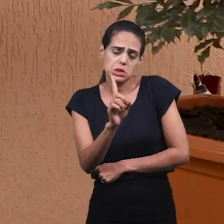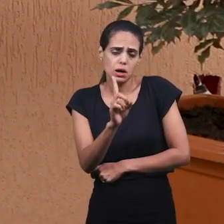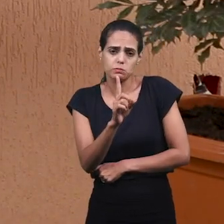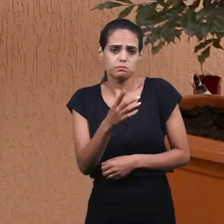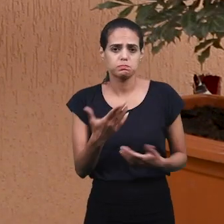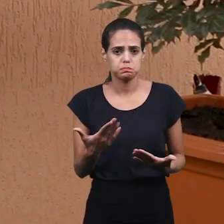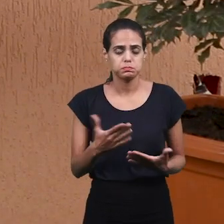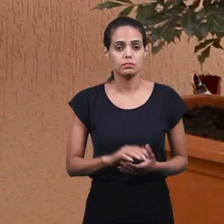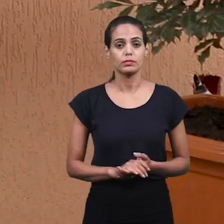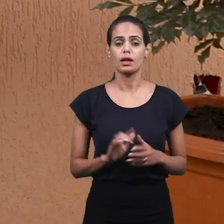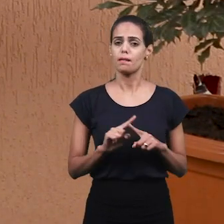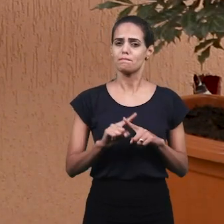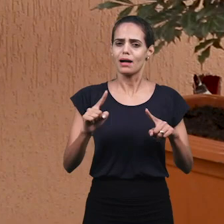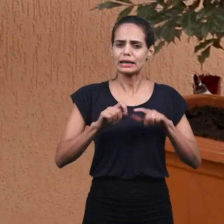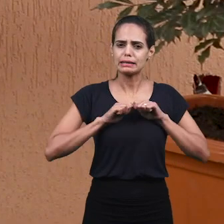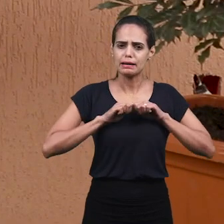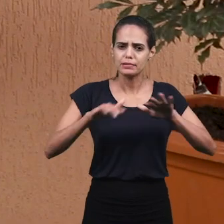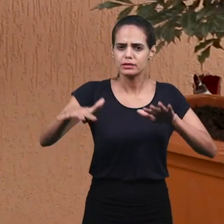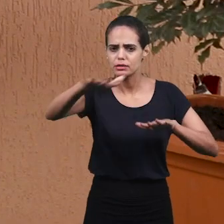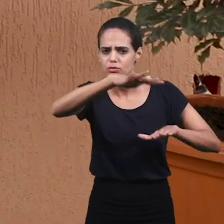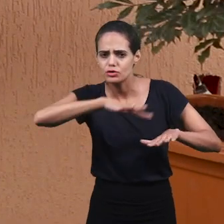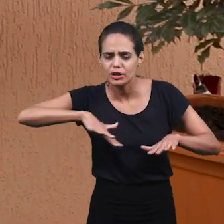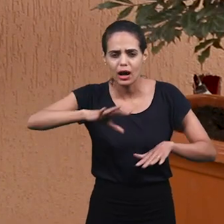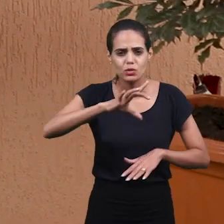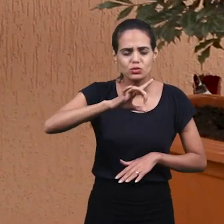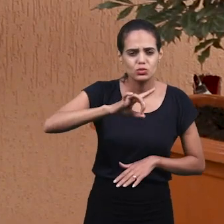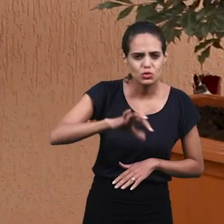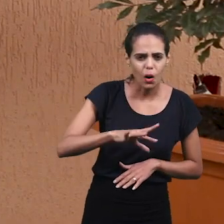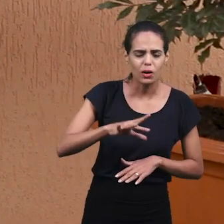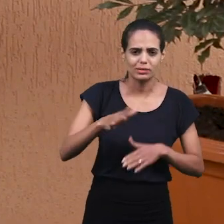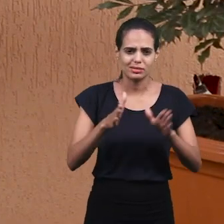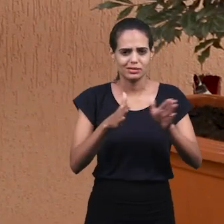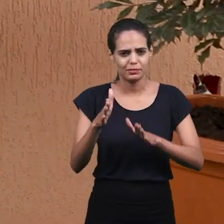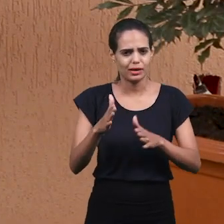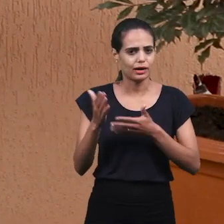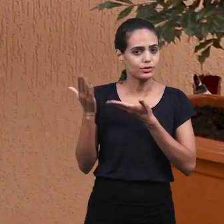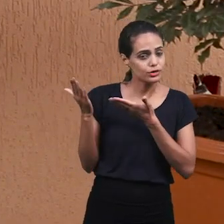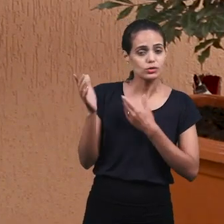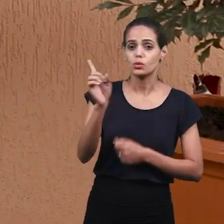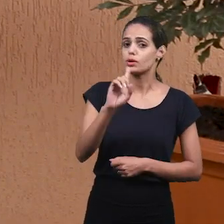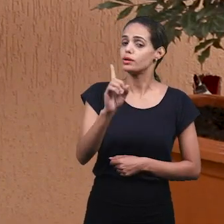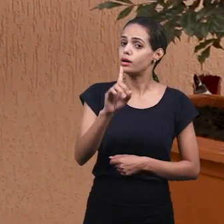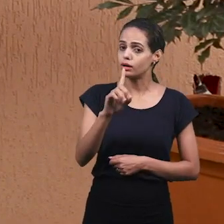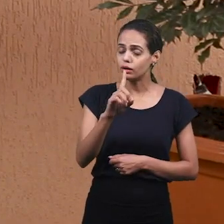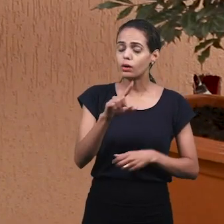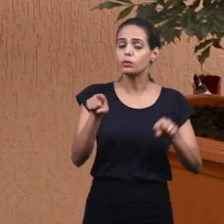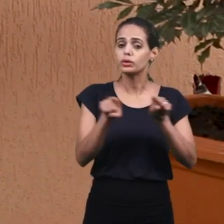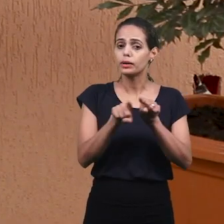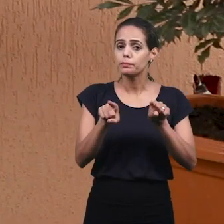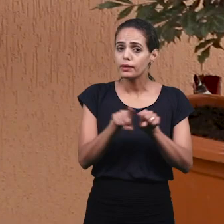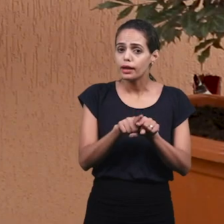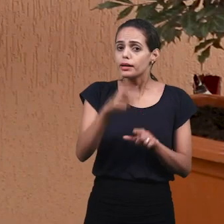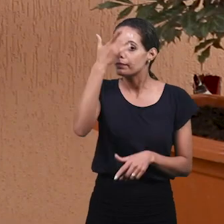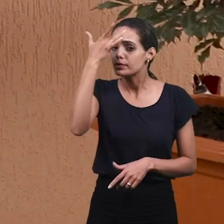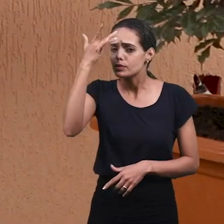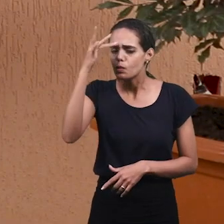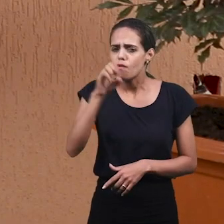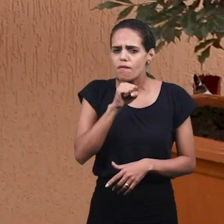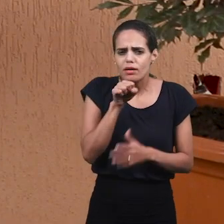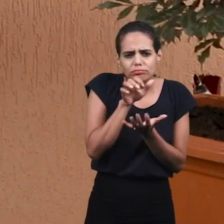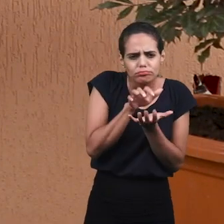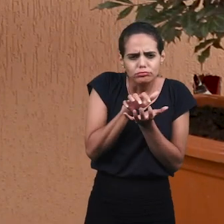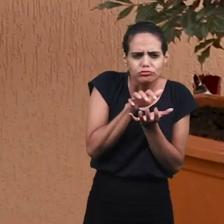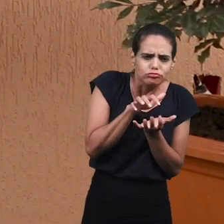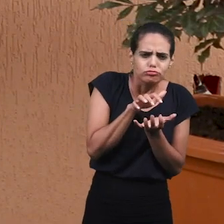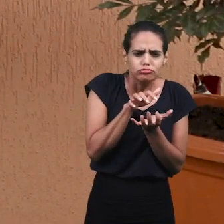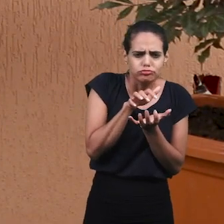Mais l'abrangeance de l'accessibilité se restreint à cela? Non. Nous avons aussi quelques personnes